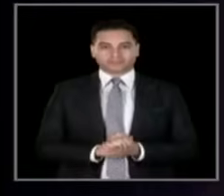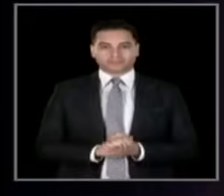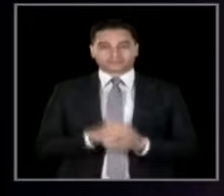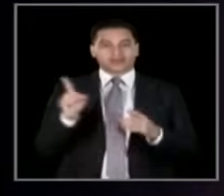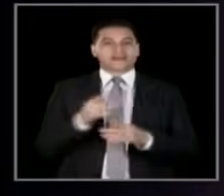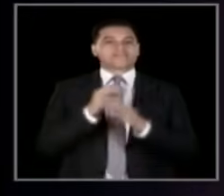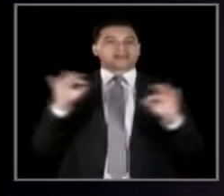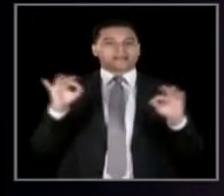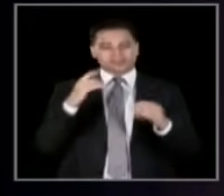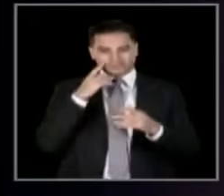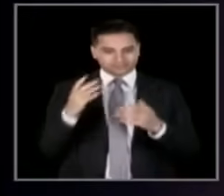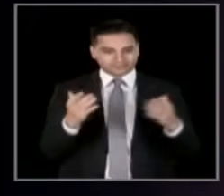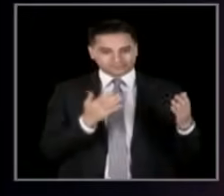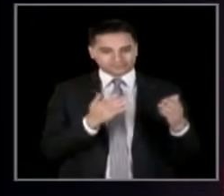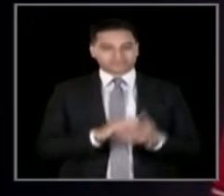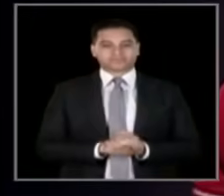لفة كاملة يا لوسيندا.